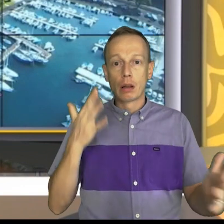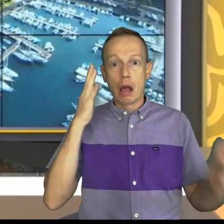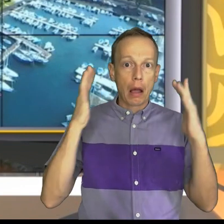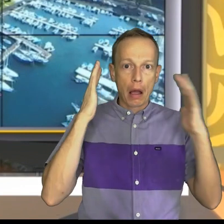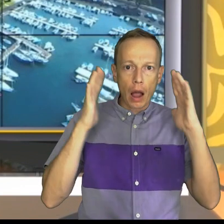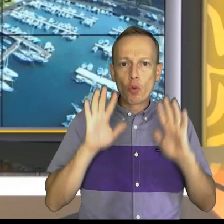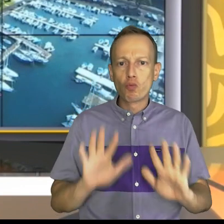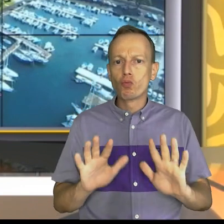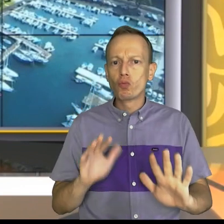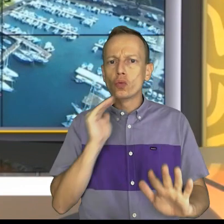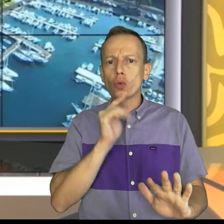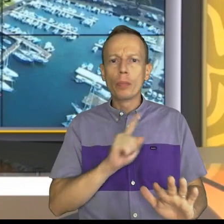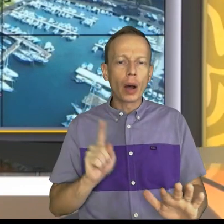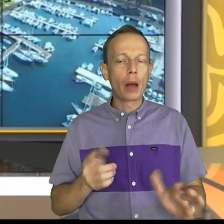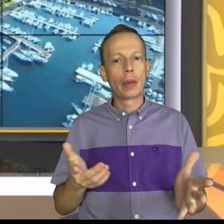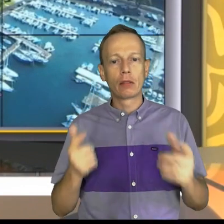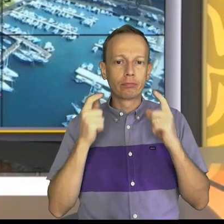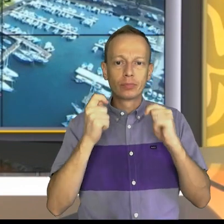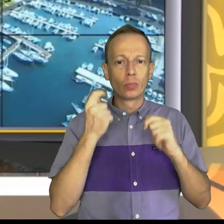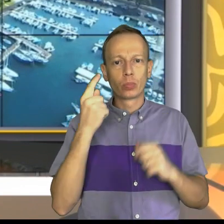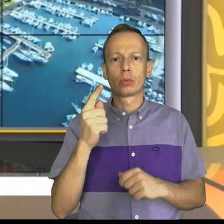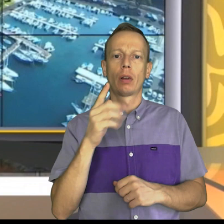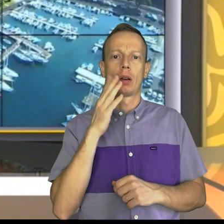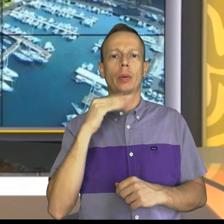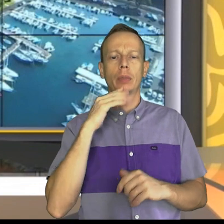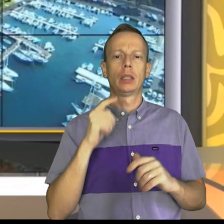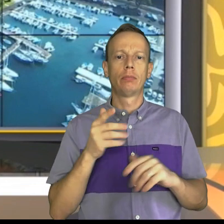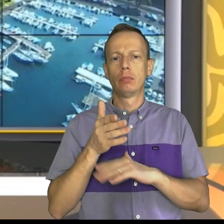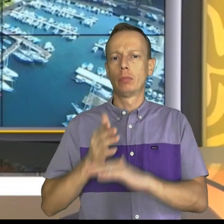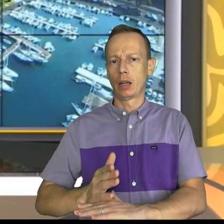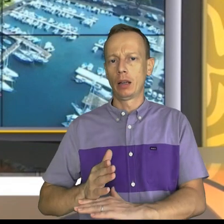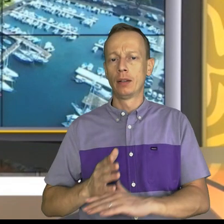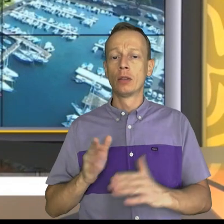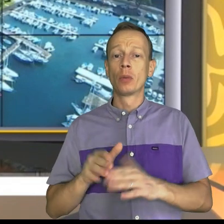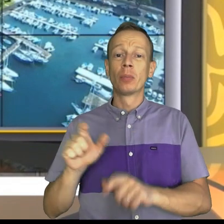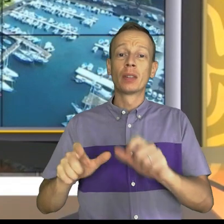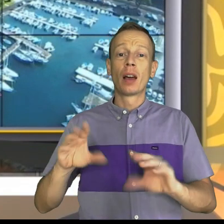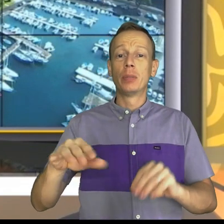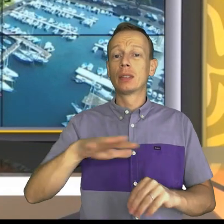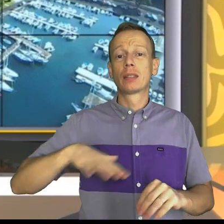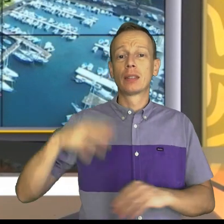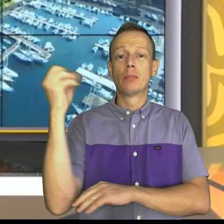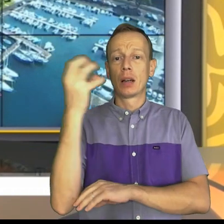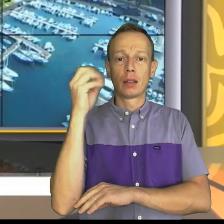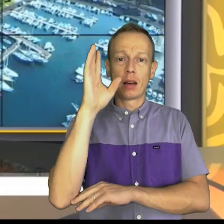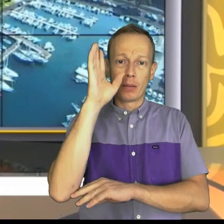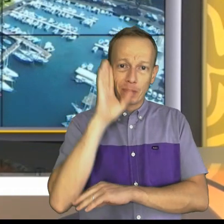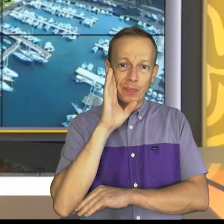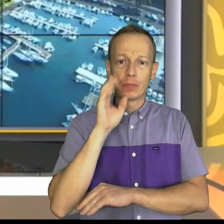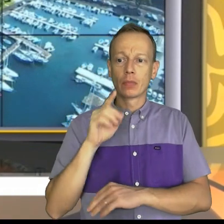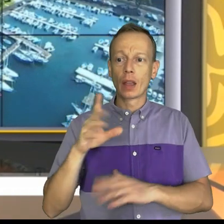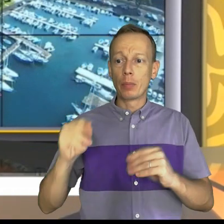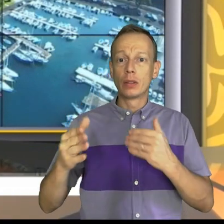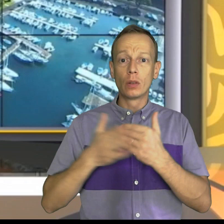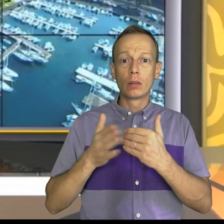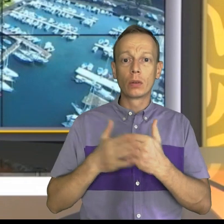il a pas d'urgence, mais on demande à la population de Marina, à tous ceux